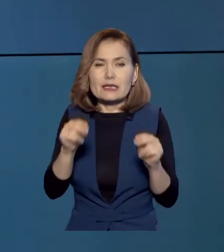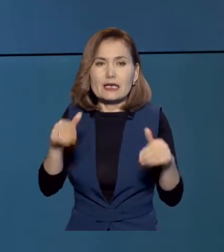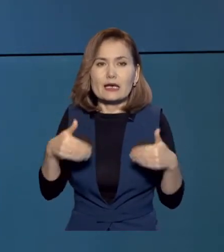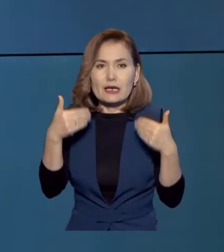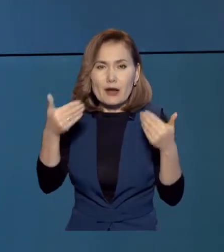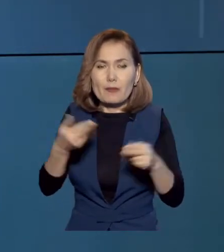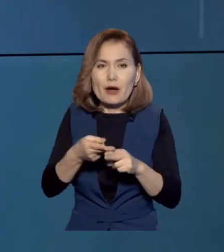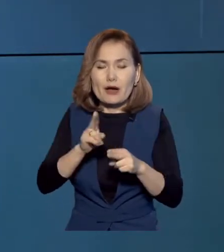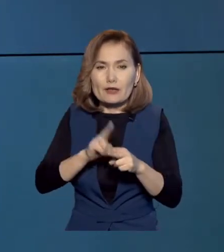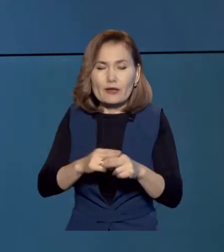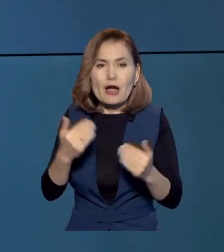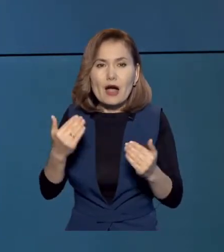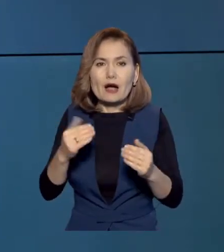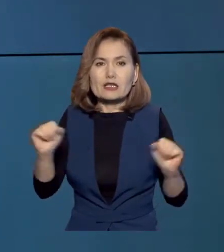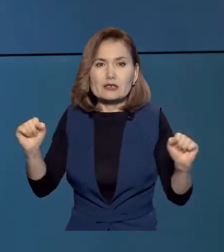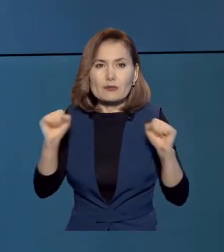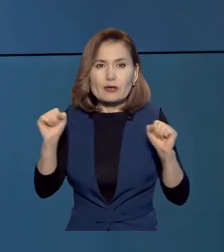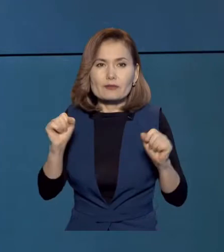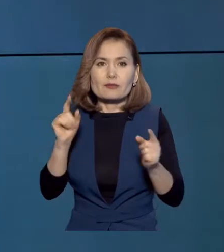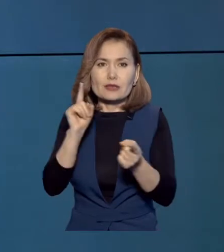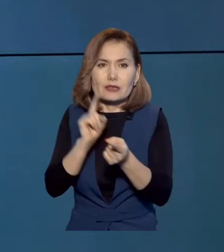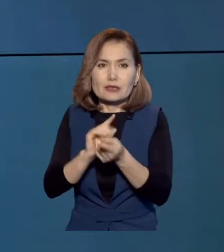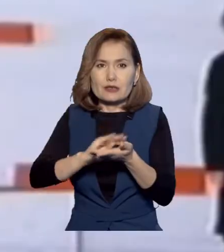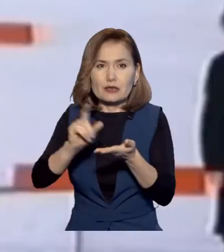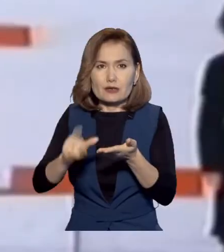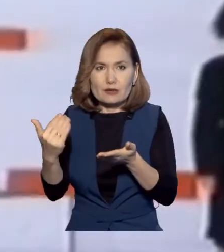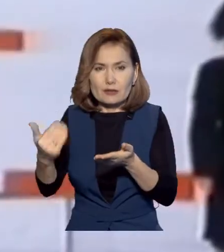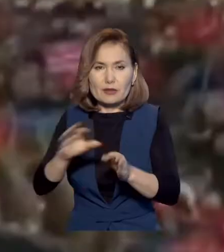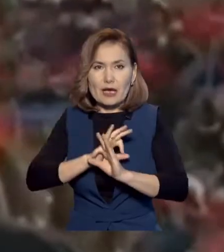шаңғышымен әріптесім Нұрсұлу Қасым тілдесіп қайтты.